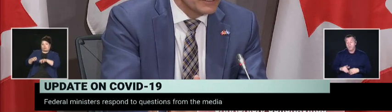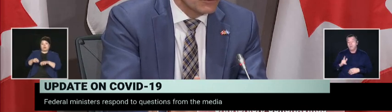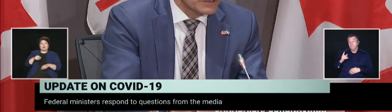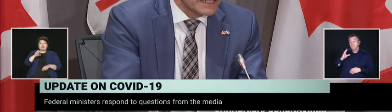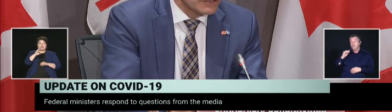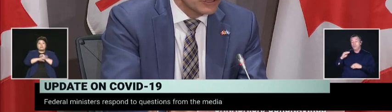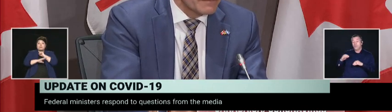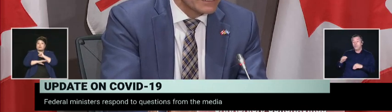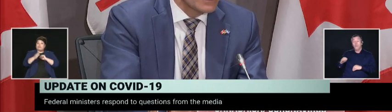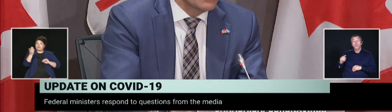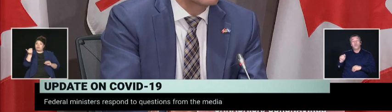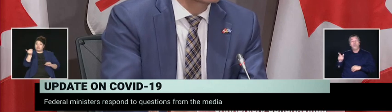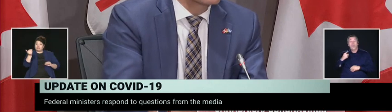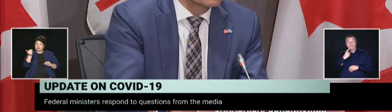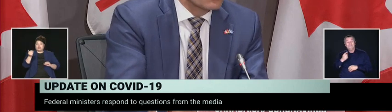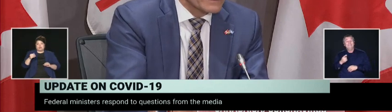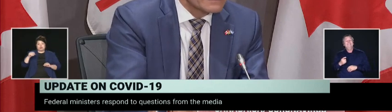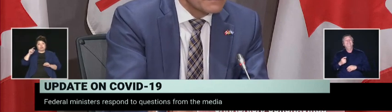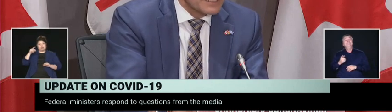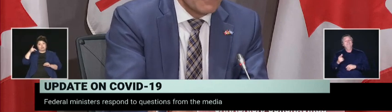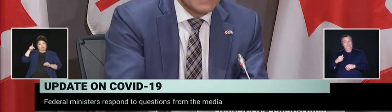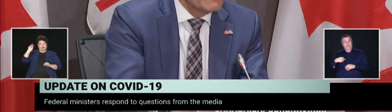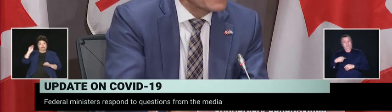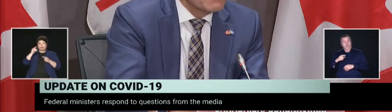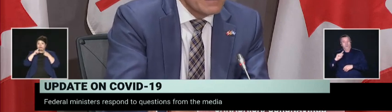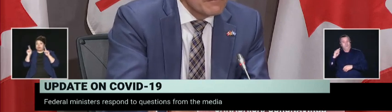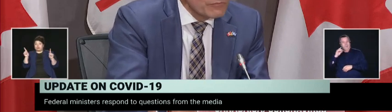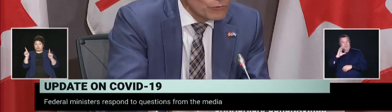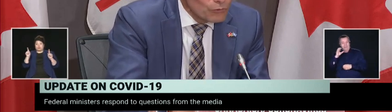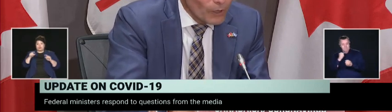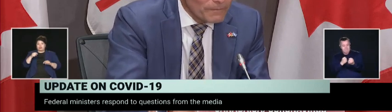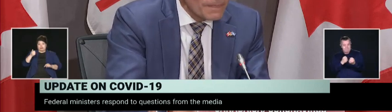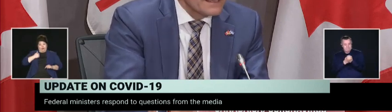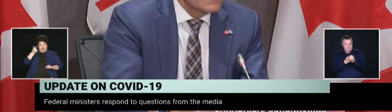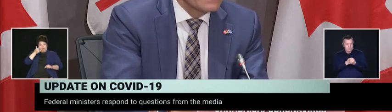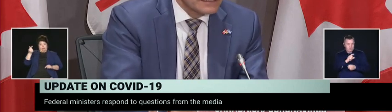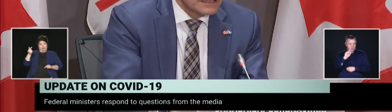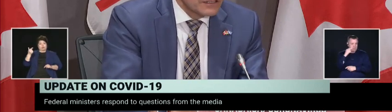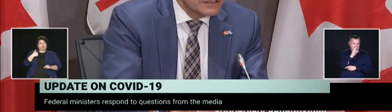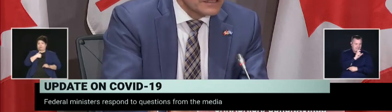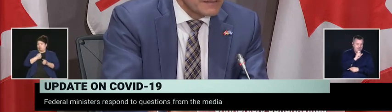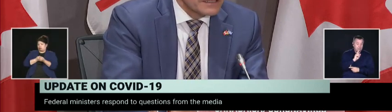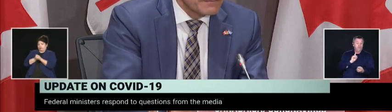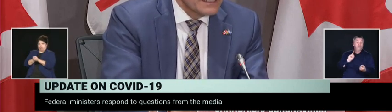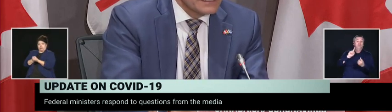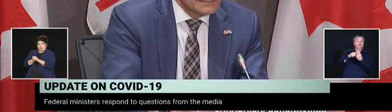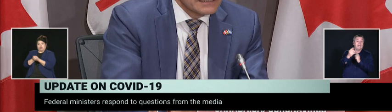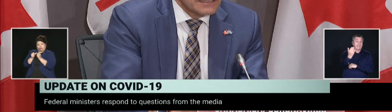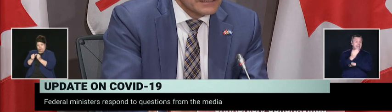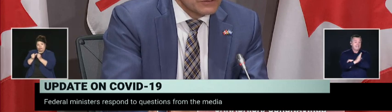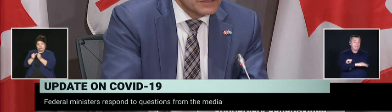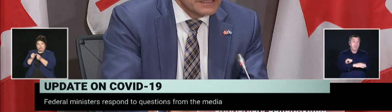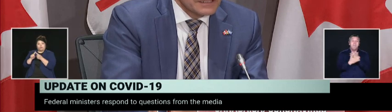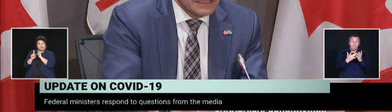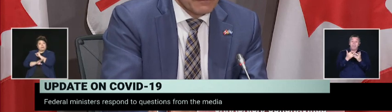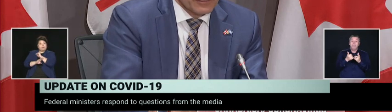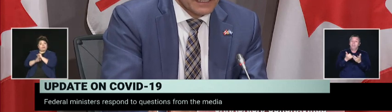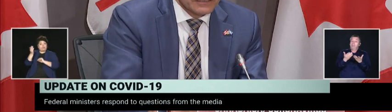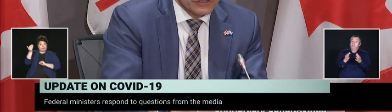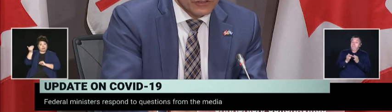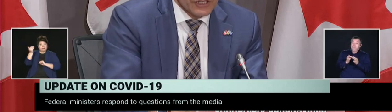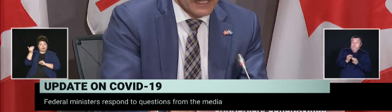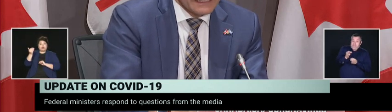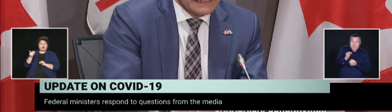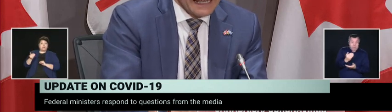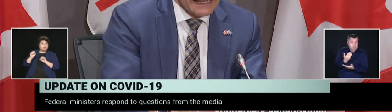en appui aux aînés du Québec jusqu'au 15 septembre et peut-être même plus loin. C'est ce qu'il a dit ce matin. Et ce qu'il a dit aussi, ce qui est